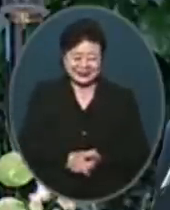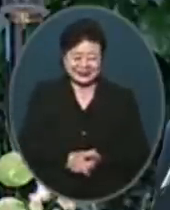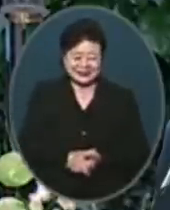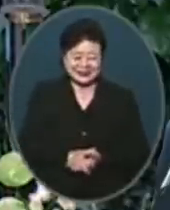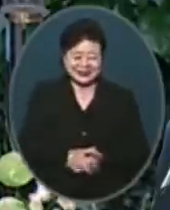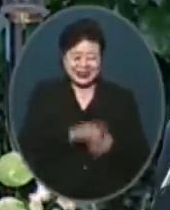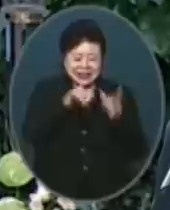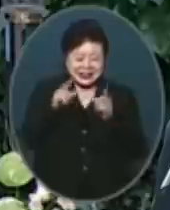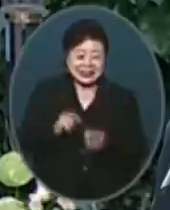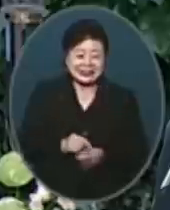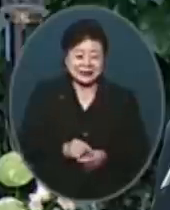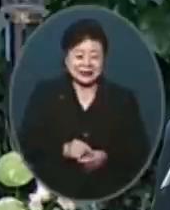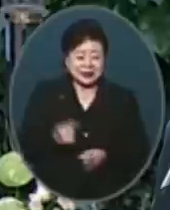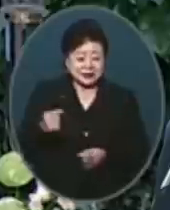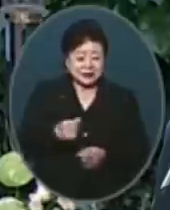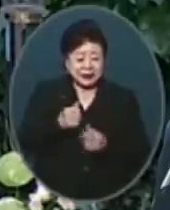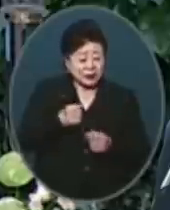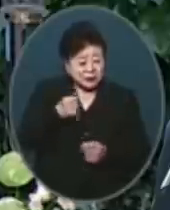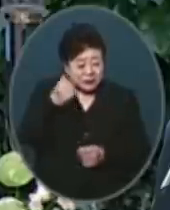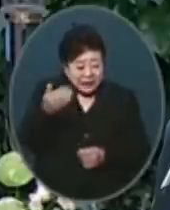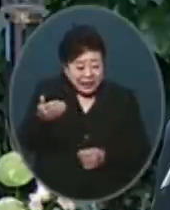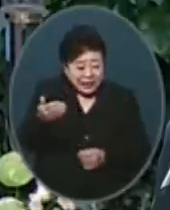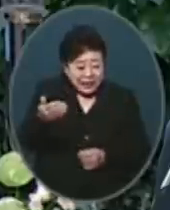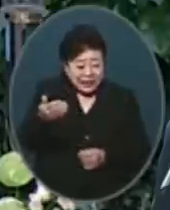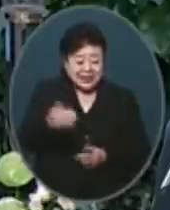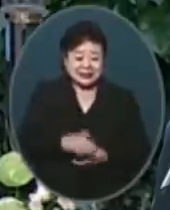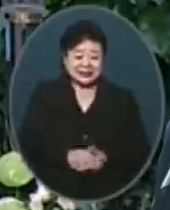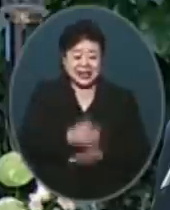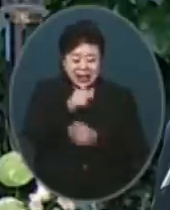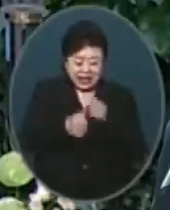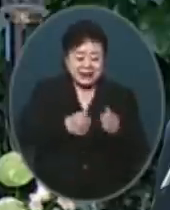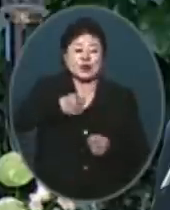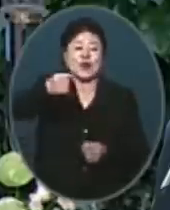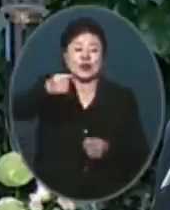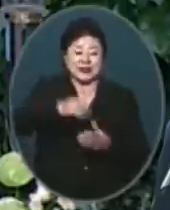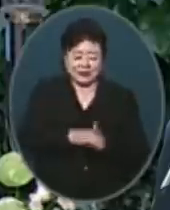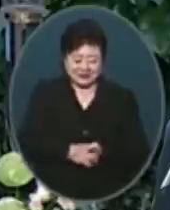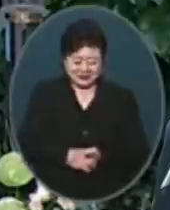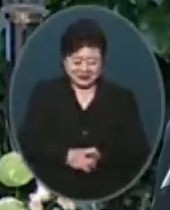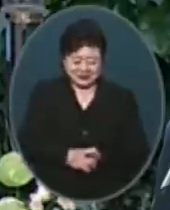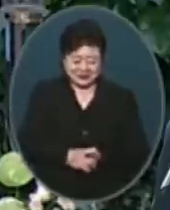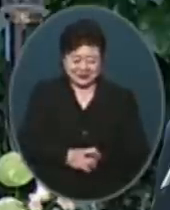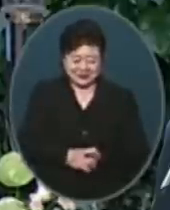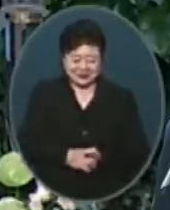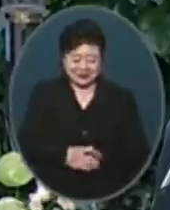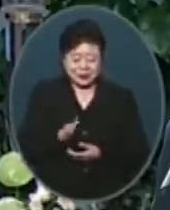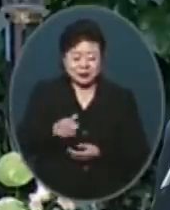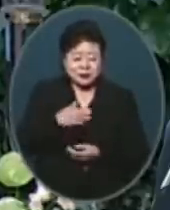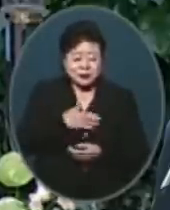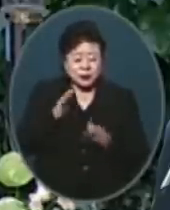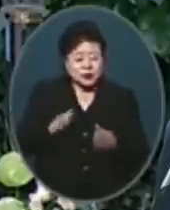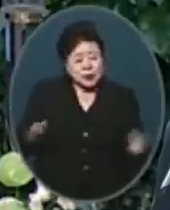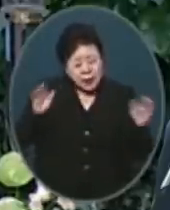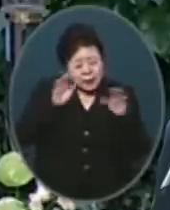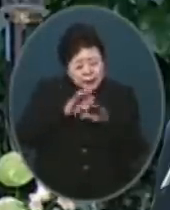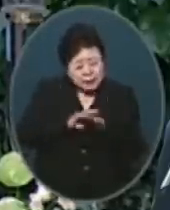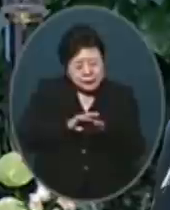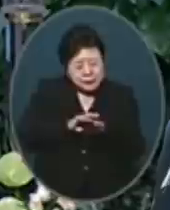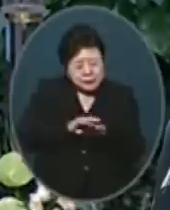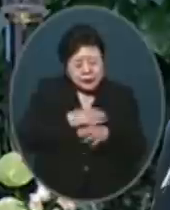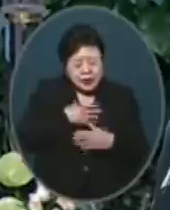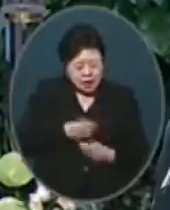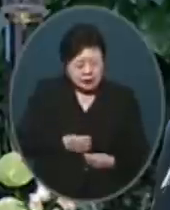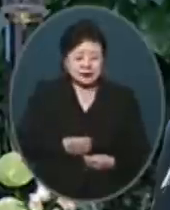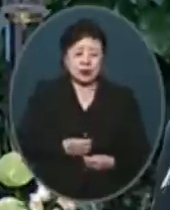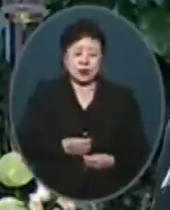삶이 제 것입니까? 하나님 것입니까? 하나님 것이죠. 그러면 저는 오늘 밤